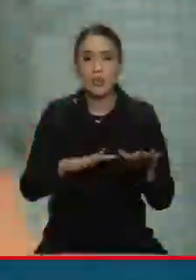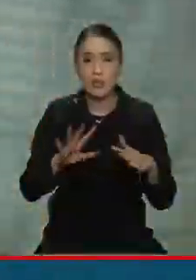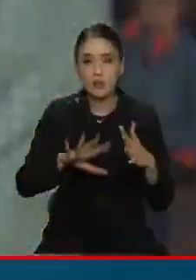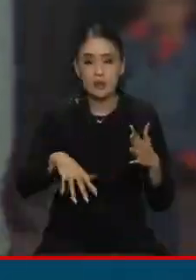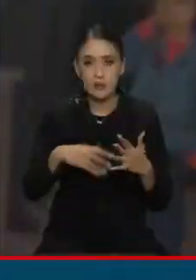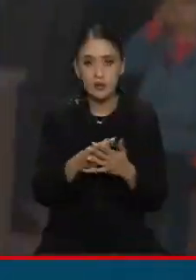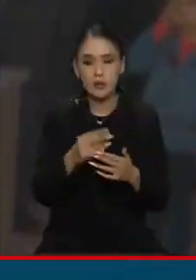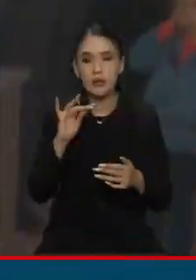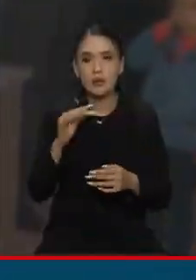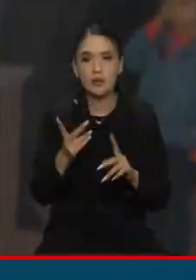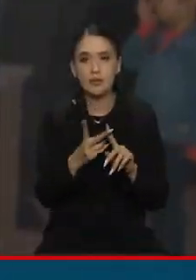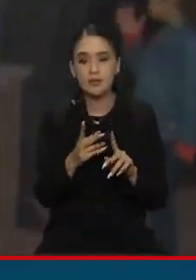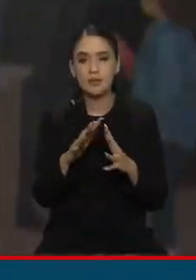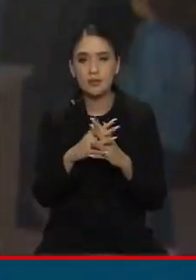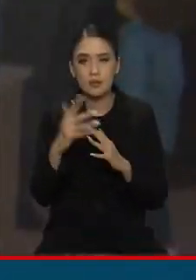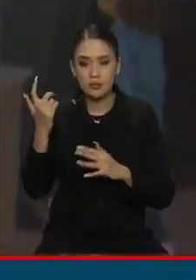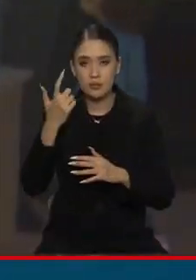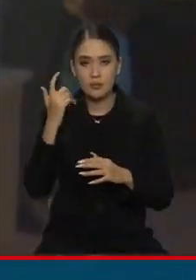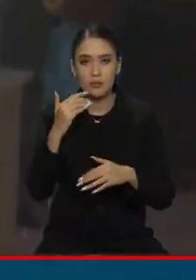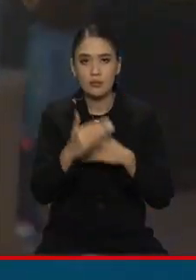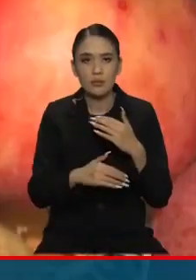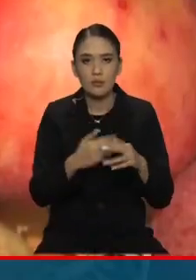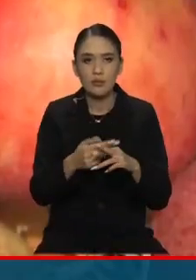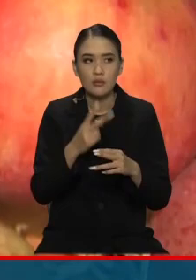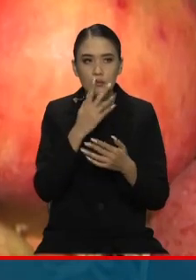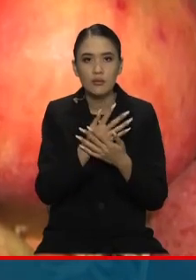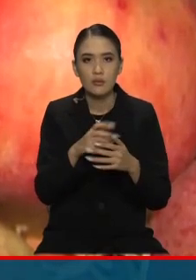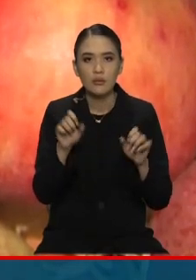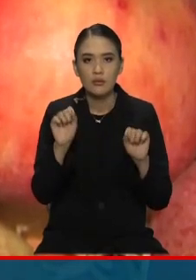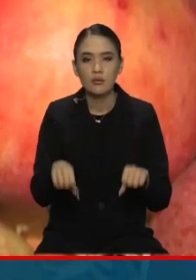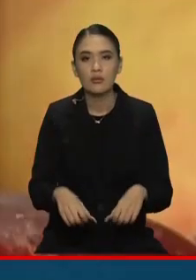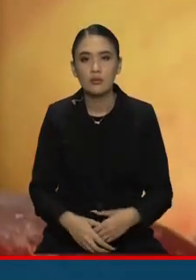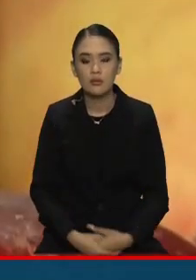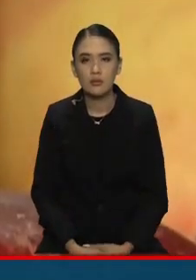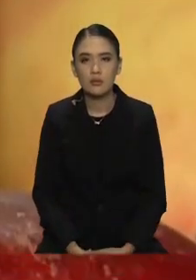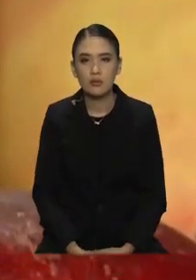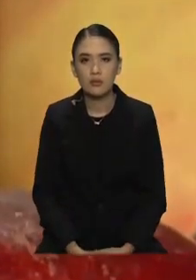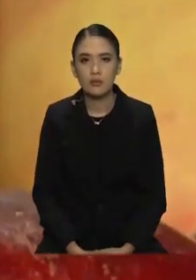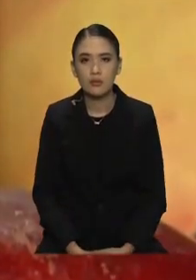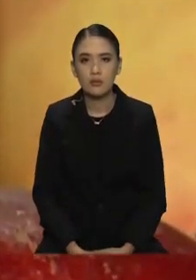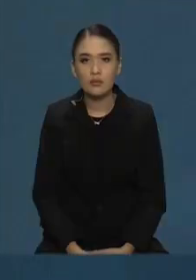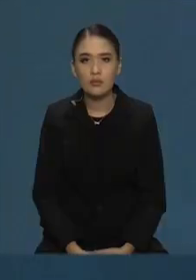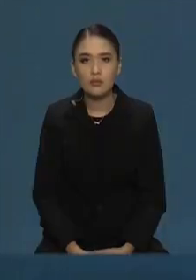тартуға, екіншіден ауыл шаруашылығы саласын дамытуға ықпал етеді. Зұлқарна Ермұратұлы, Жібек жолы.